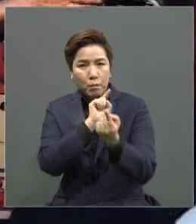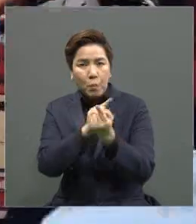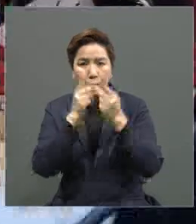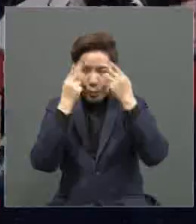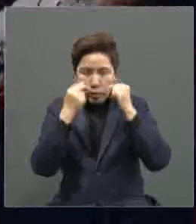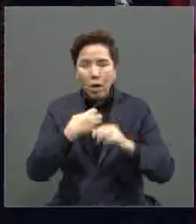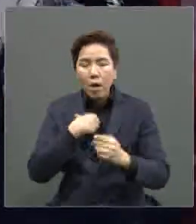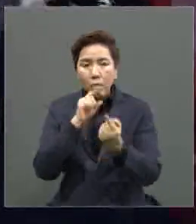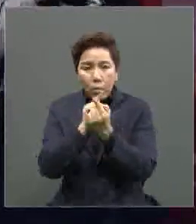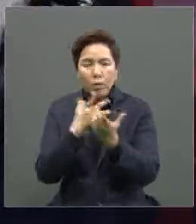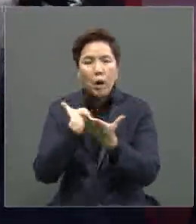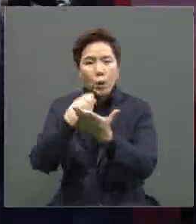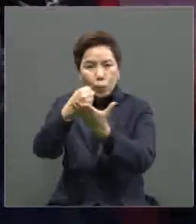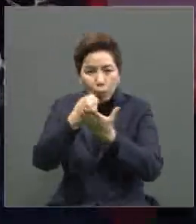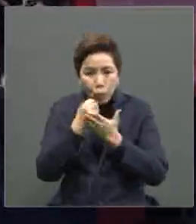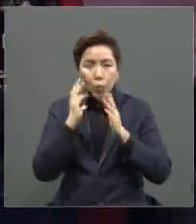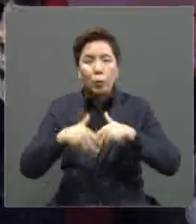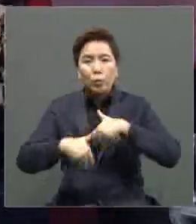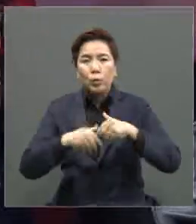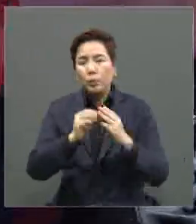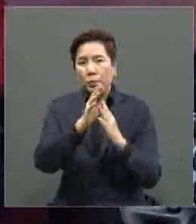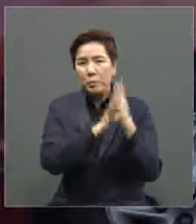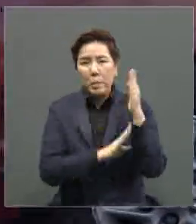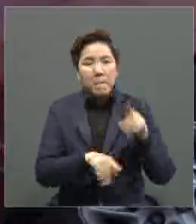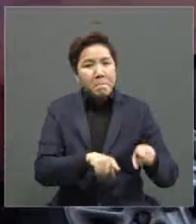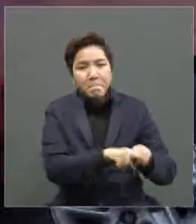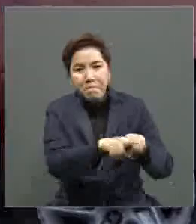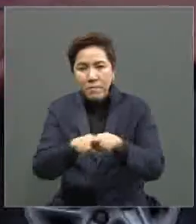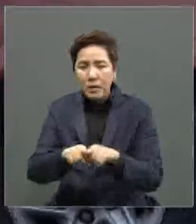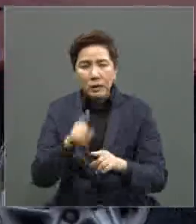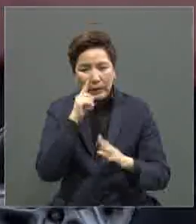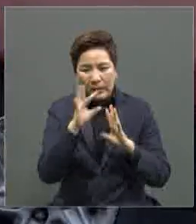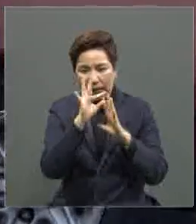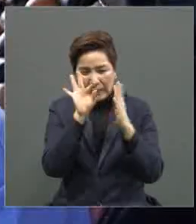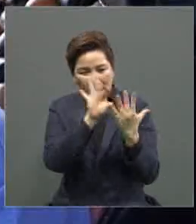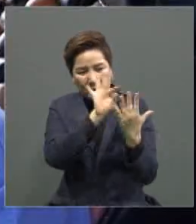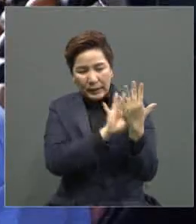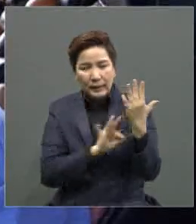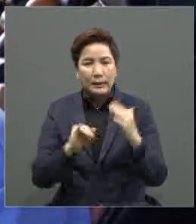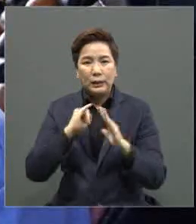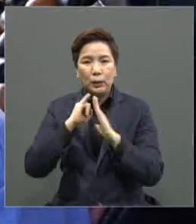ฐมนตรีและอยากให้ช่วยเหลือประชาชนให้ทั่วประเทศให้เหมือนกันหมดไม่เลือกจังหวัดค่ะ